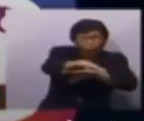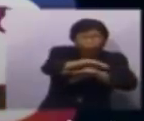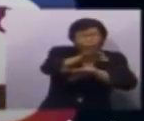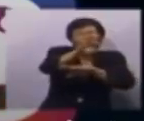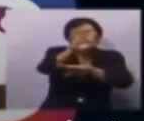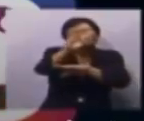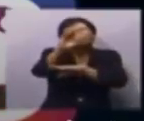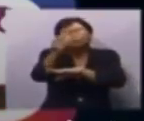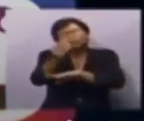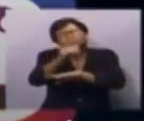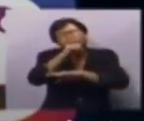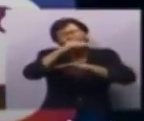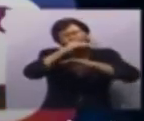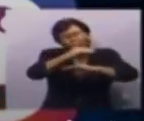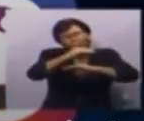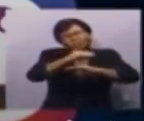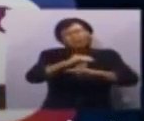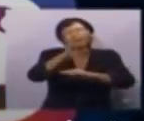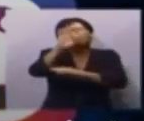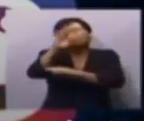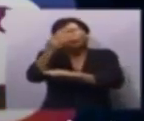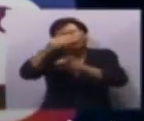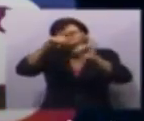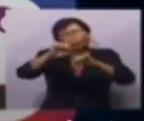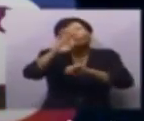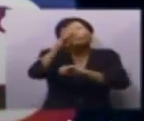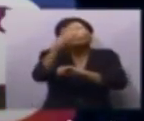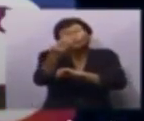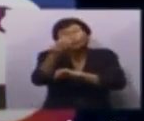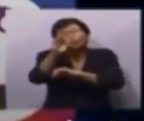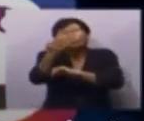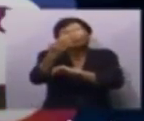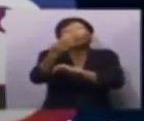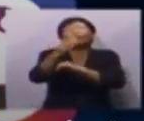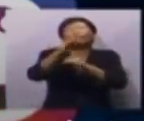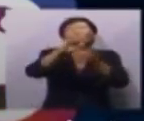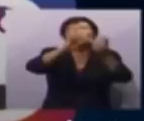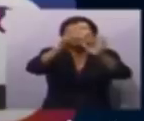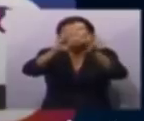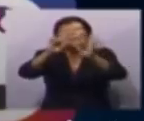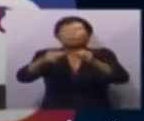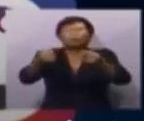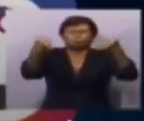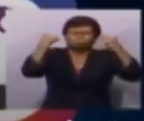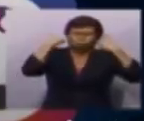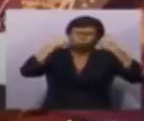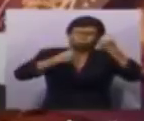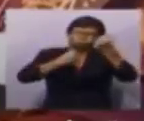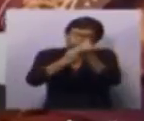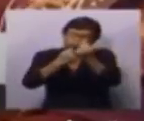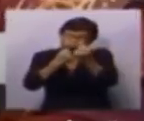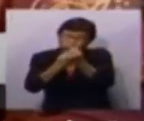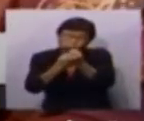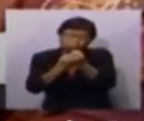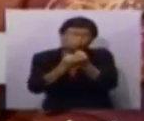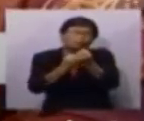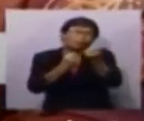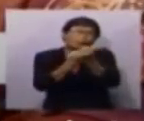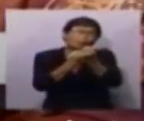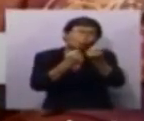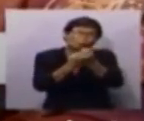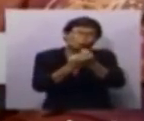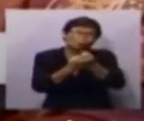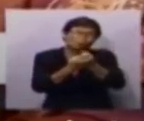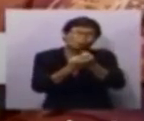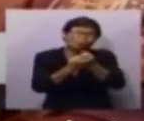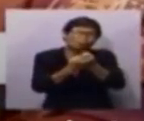tak terhad. Media sosial hanya boleh memucuk ataupun memperkukuh sokongan mereka yang